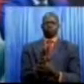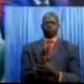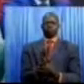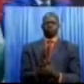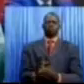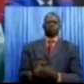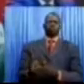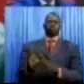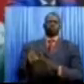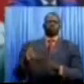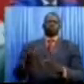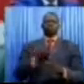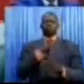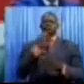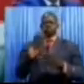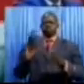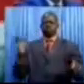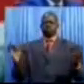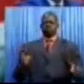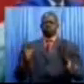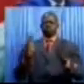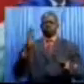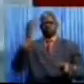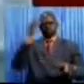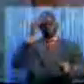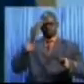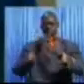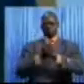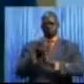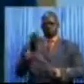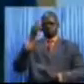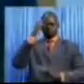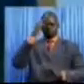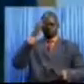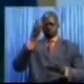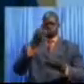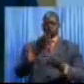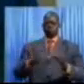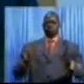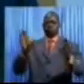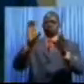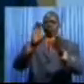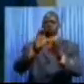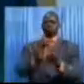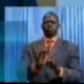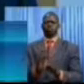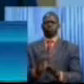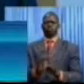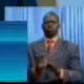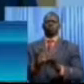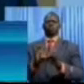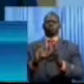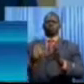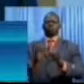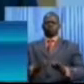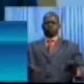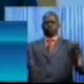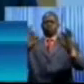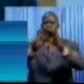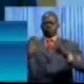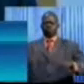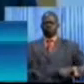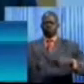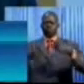J'adresse mes félicitations aux ministres et experts pour la richesse de leur contribution, la pertinence des propositions